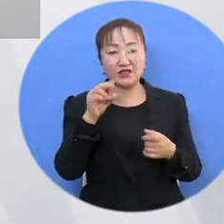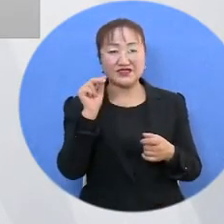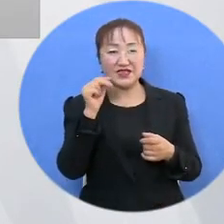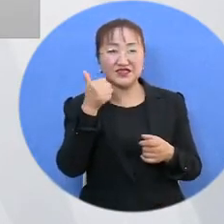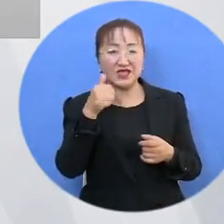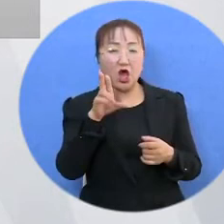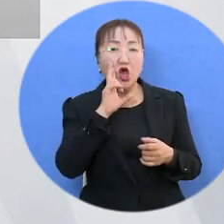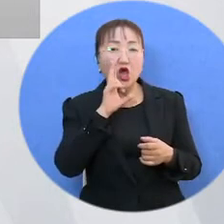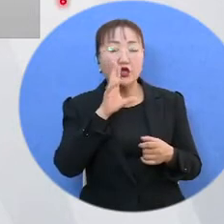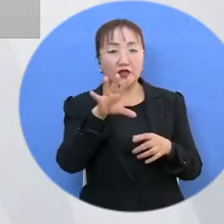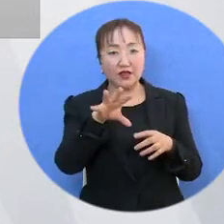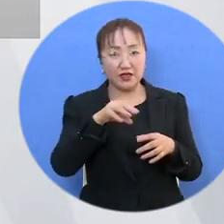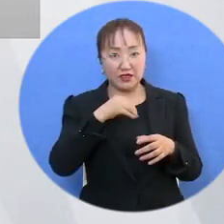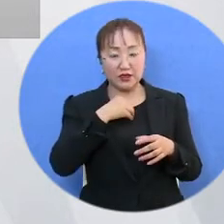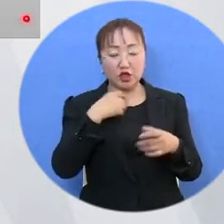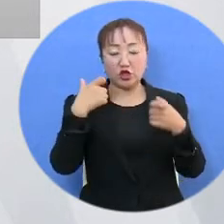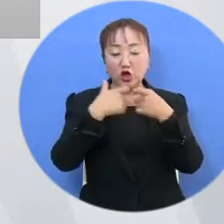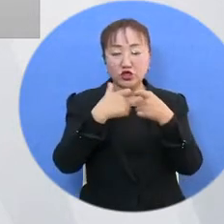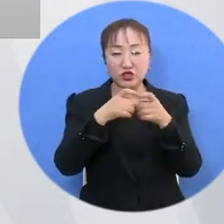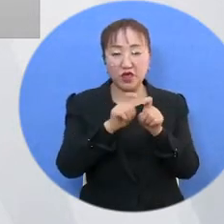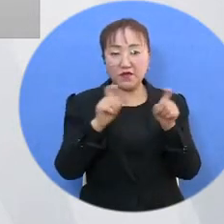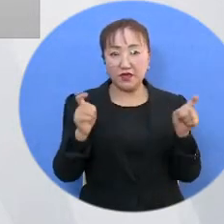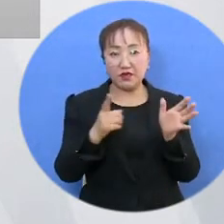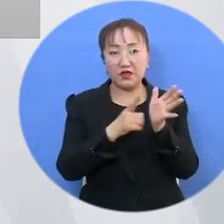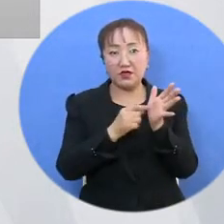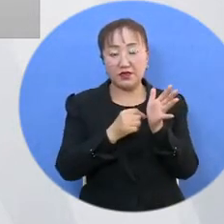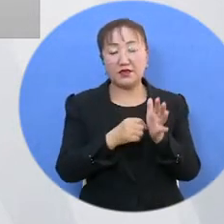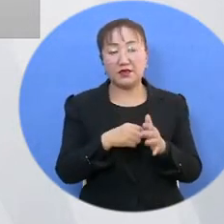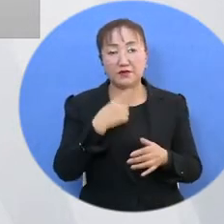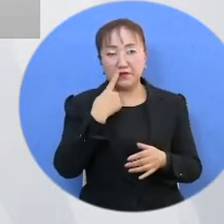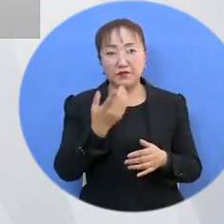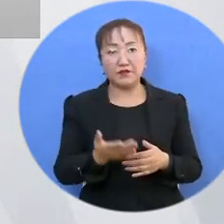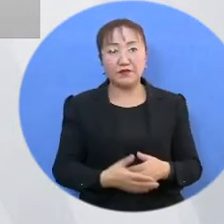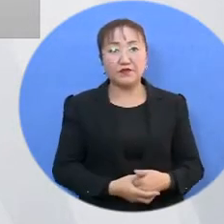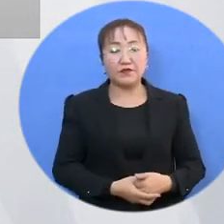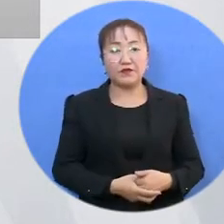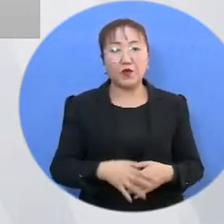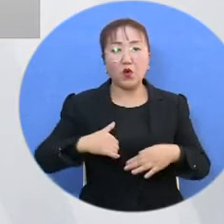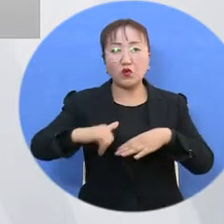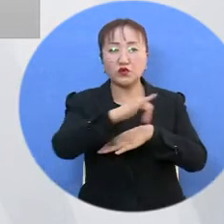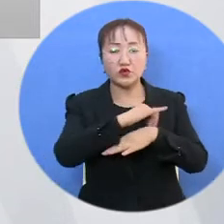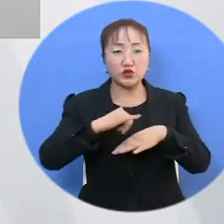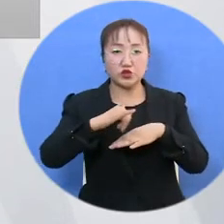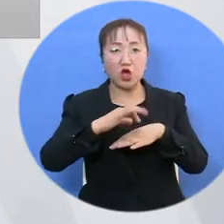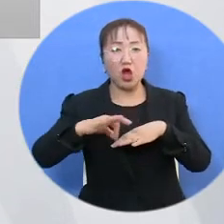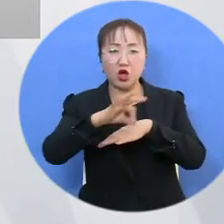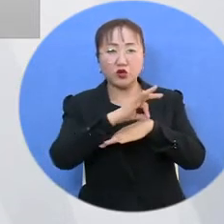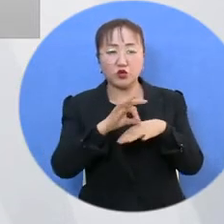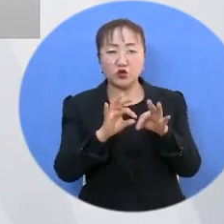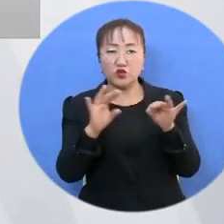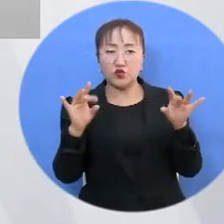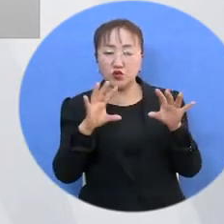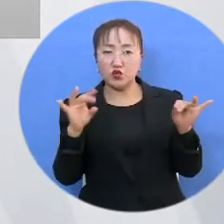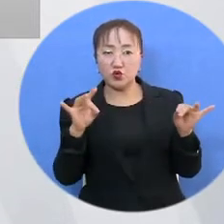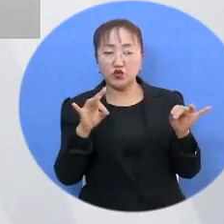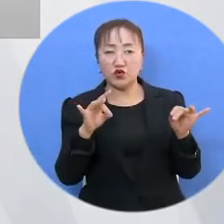хүнсэрглэх мөн тогрсон хэмжээгээр хэрэглэх нь хэрэглэхийг хэлж байгаа маа. Улс орон бүр өөрийнхөө онцлог тохируулан